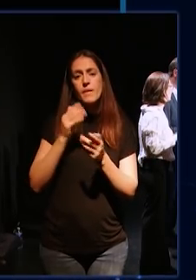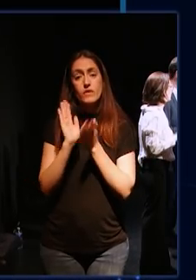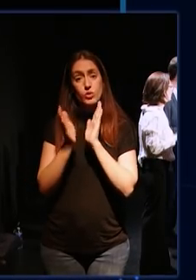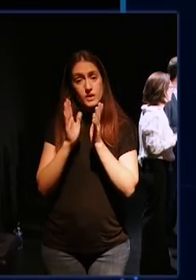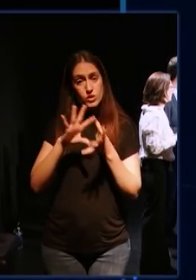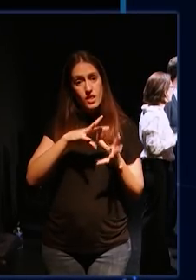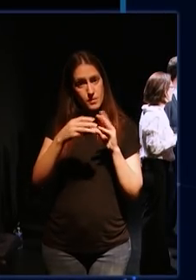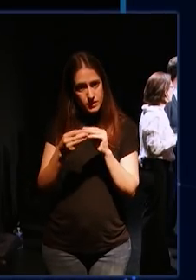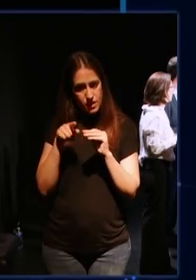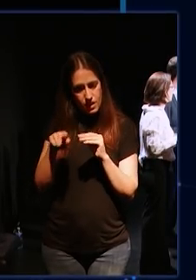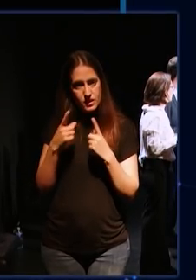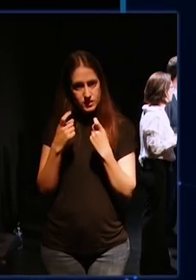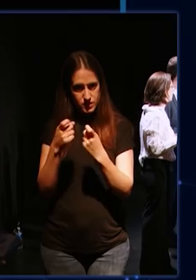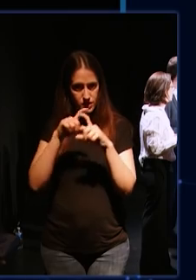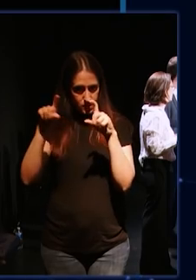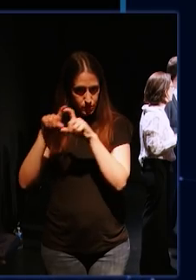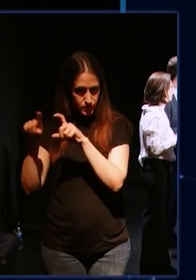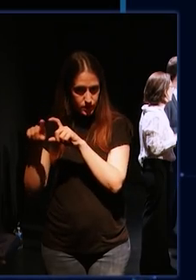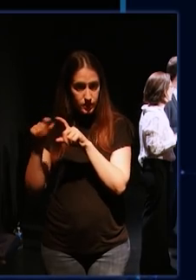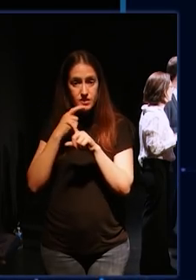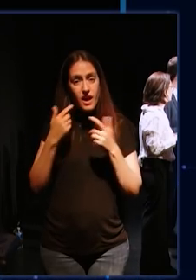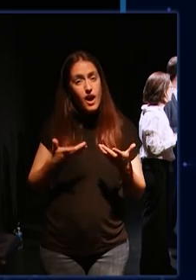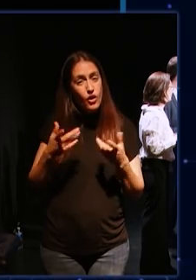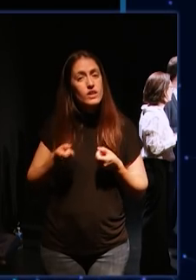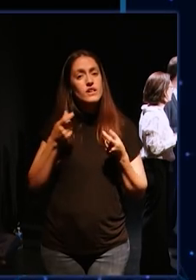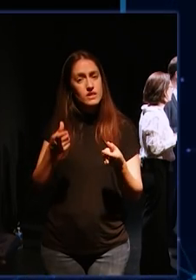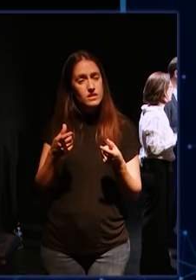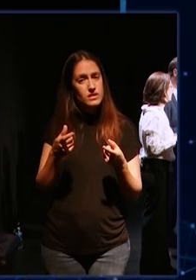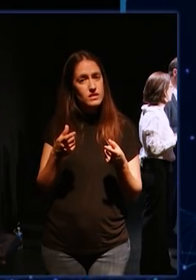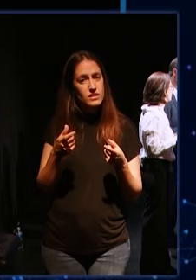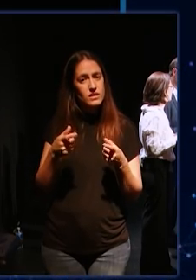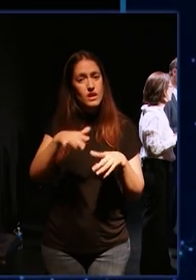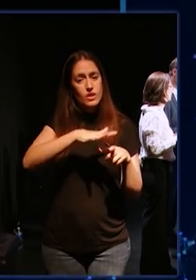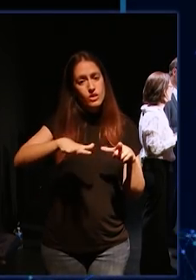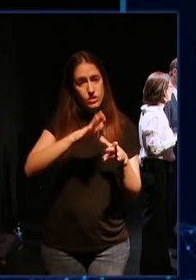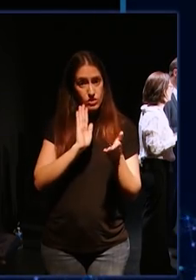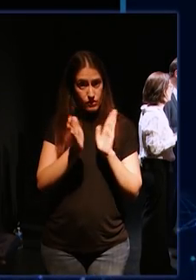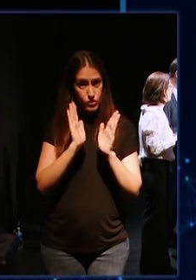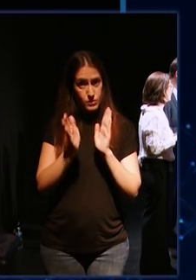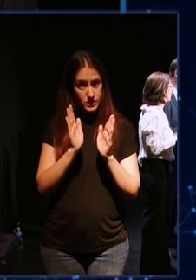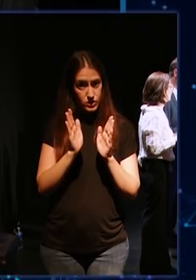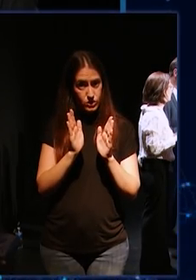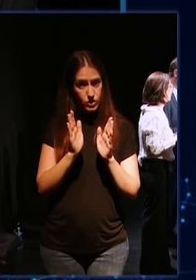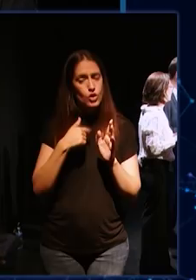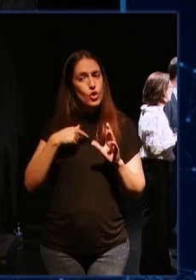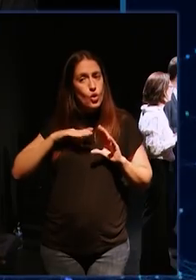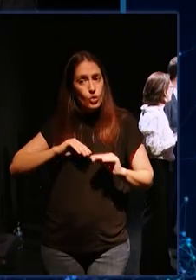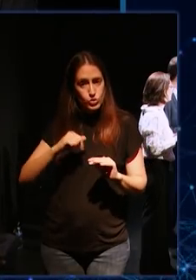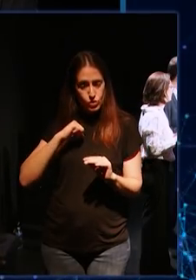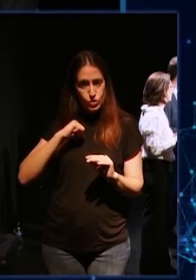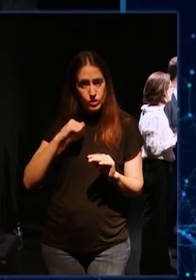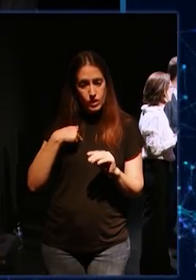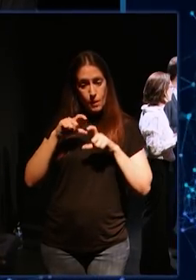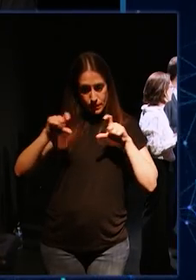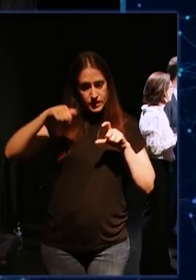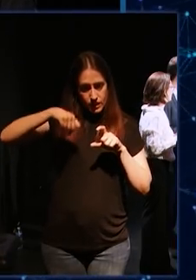adaptada a les necessitats de les empreses. Actualment està oferint espais de formació. Jo en soc usuari, tinc una empresa i la